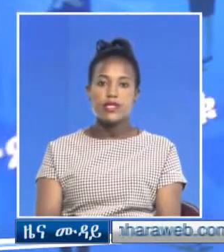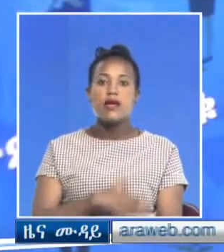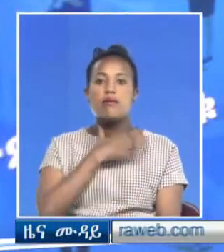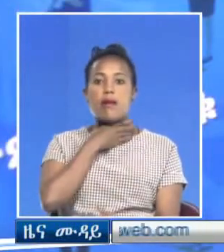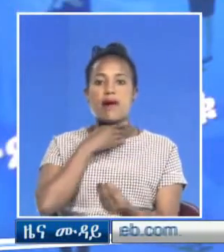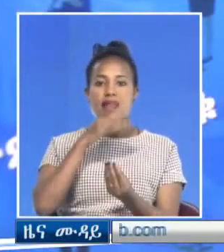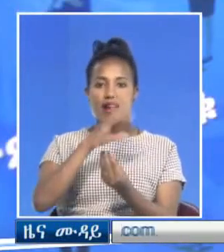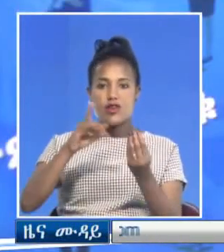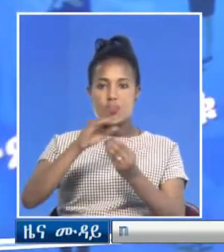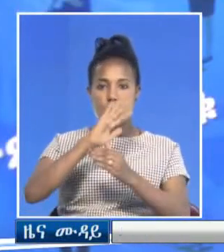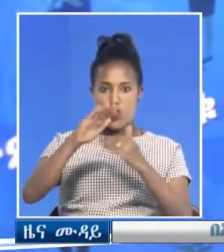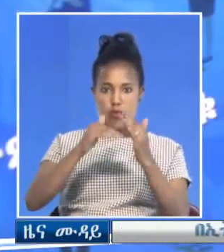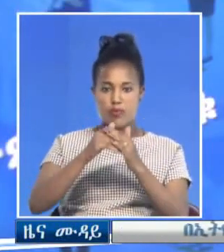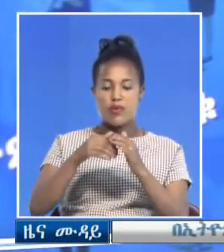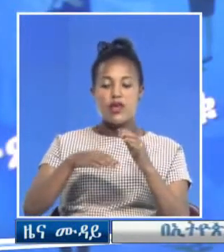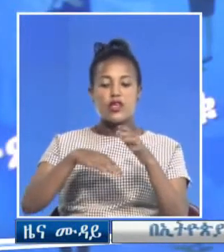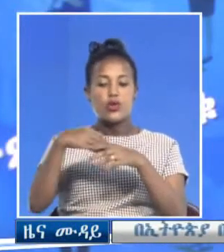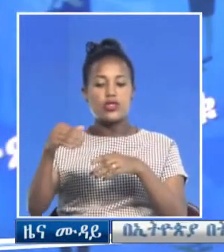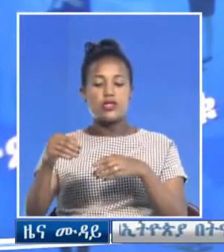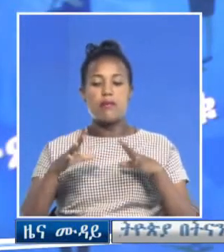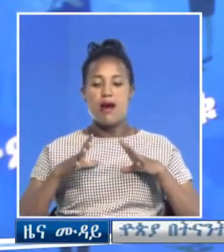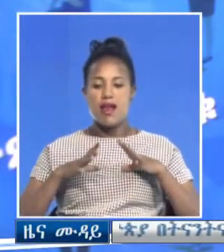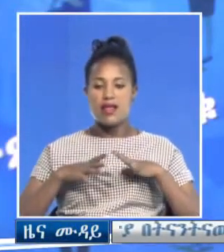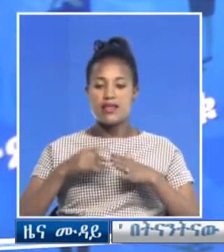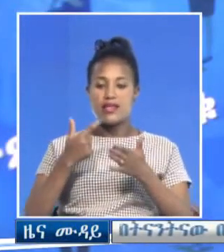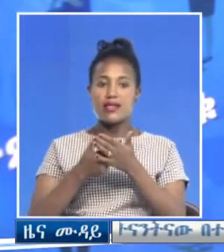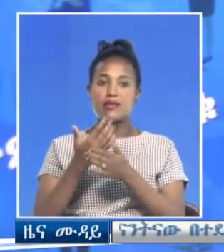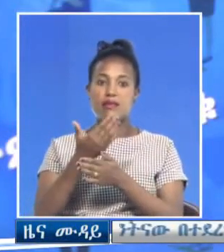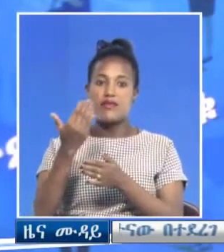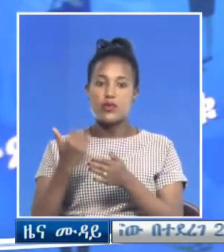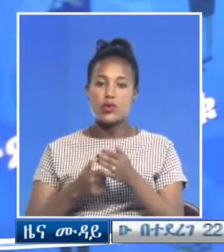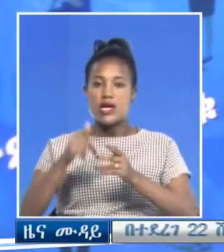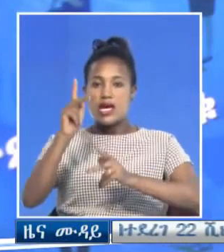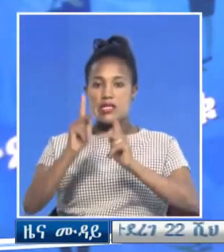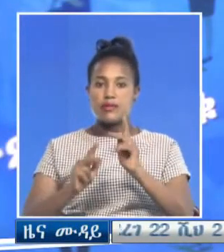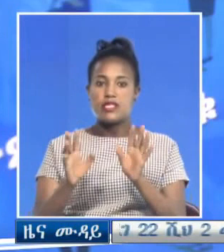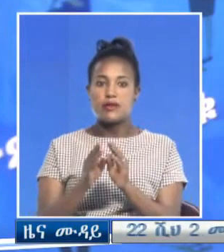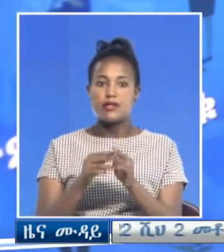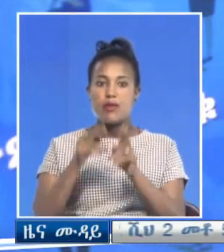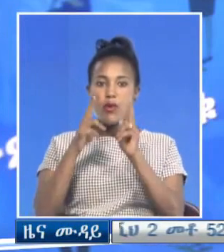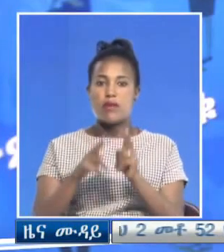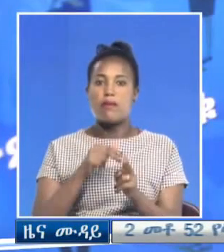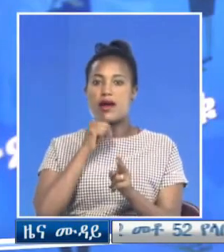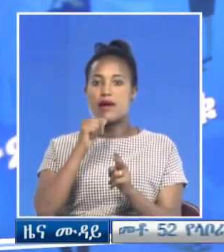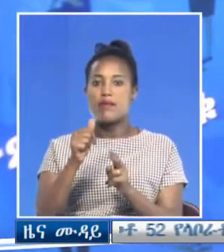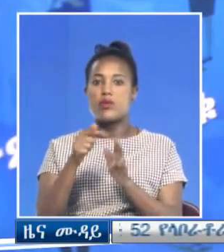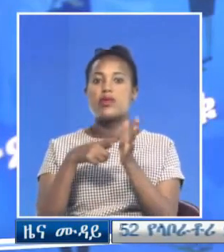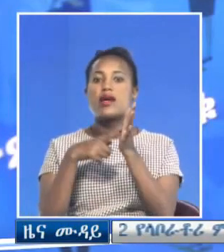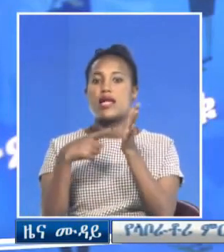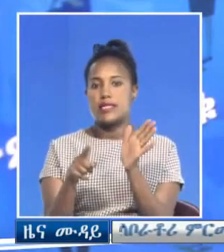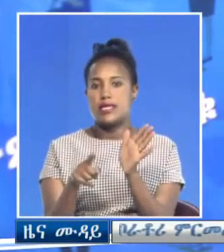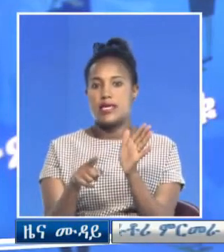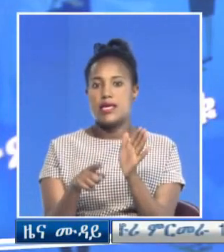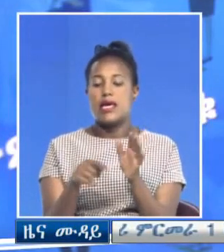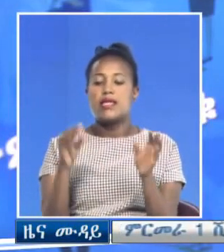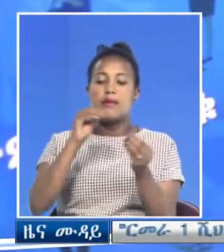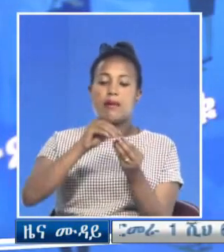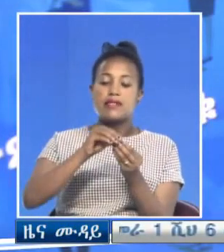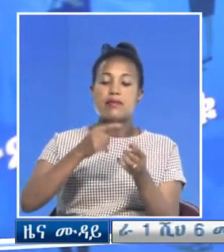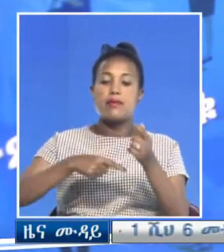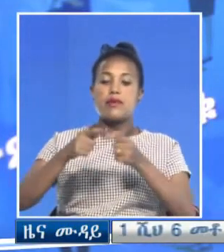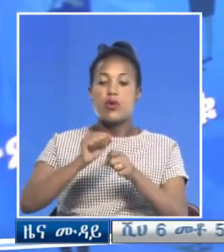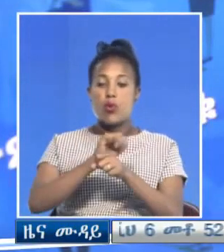በአማራ ክልል ሁሉም የአደባባይ በዓላት እንደ ከዚህ በፊቱ ህዝብ ተሰብስቦ እንደማይከበሩ ተገለጸ። እየተባባሰ